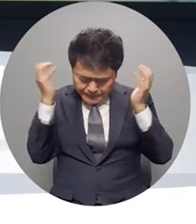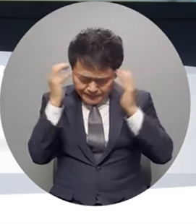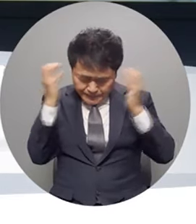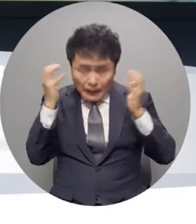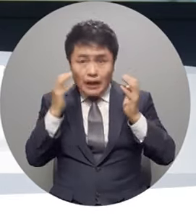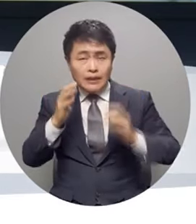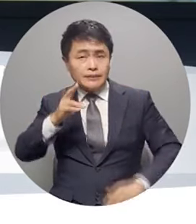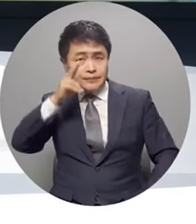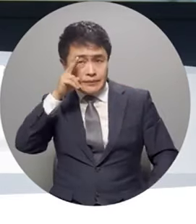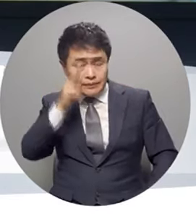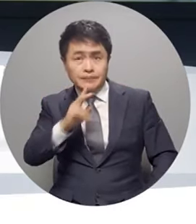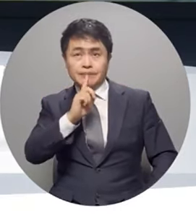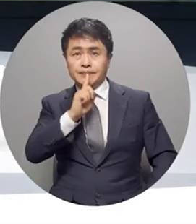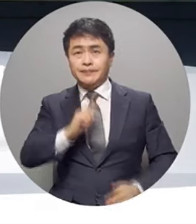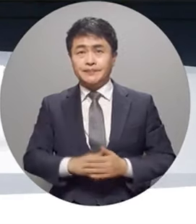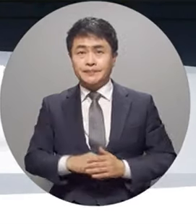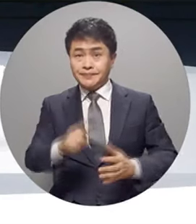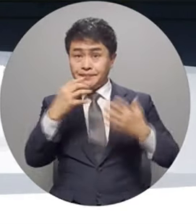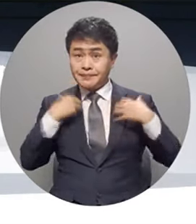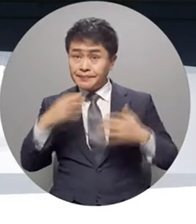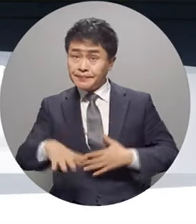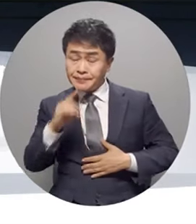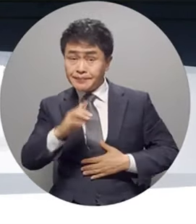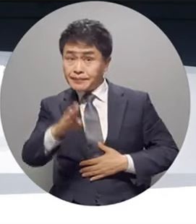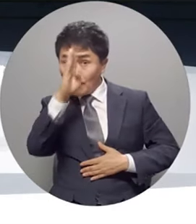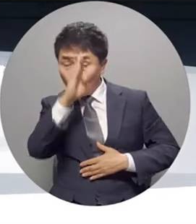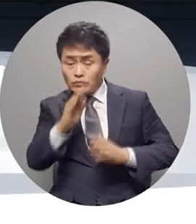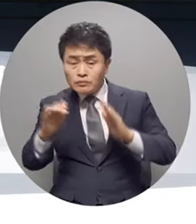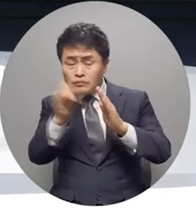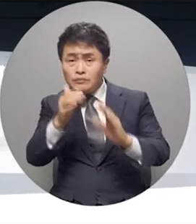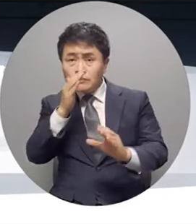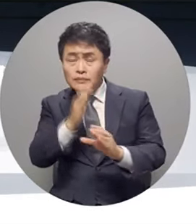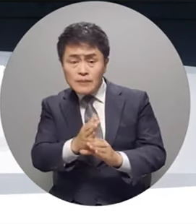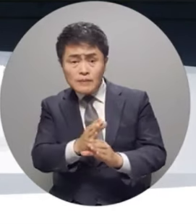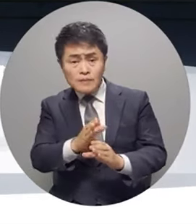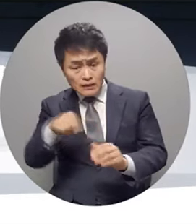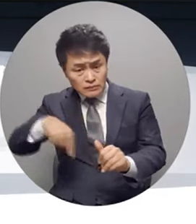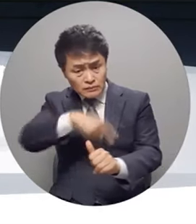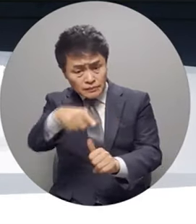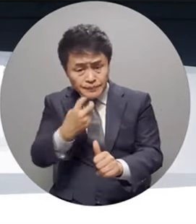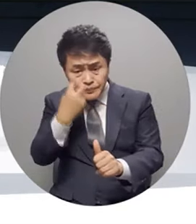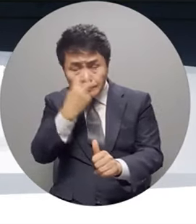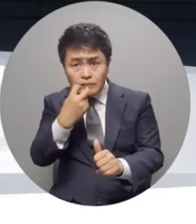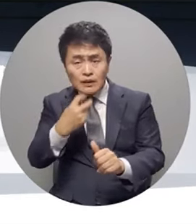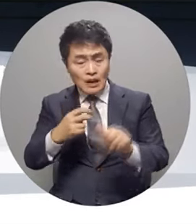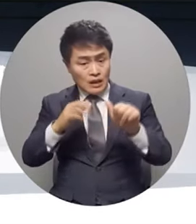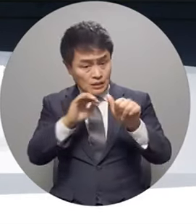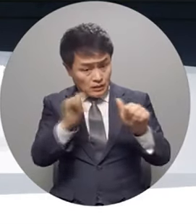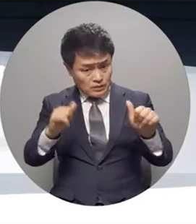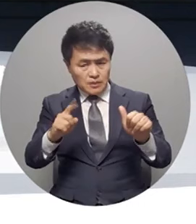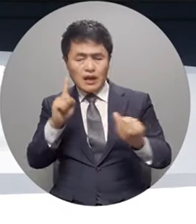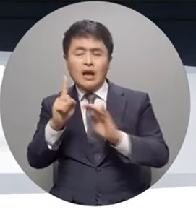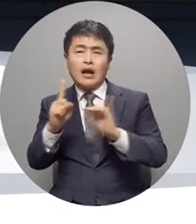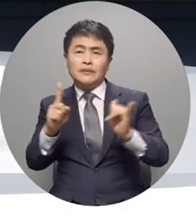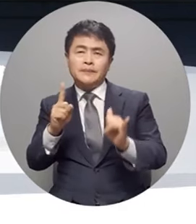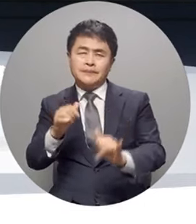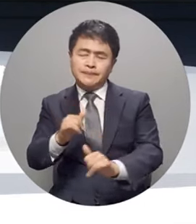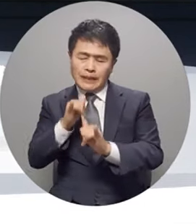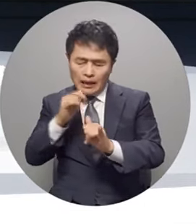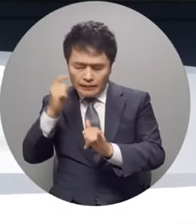쉽지 않을 텐데요 정부가 처음으로 환자 가족들을 상대로 실태 조사를 했는데 다섯 명 중 한 명은 자살까지